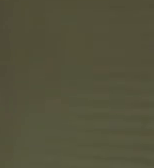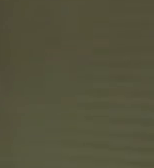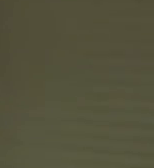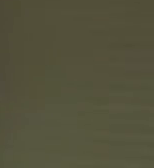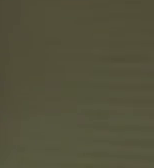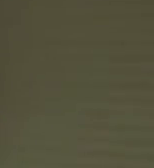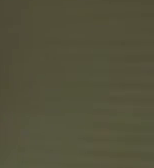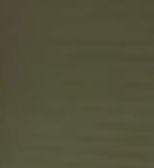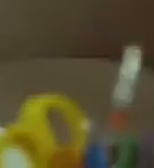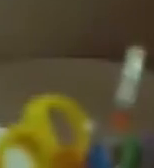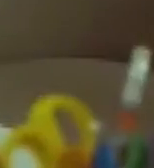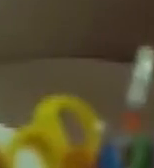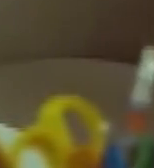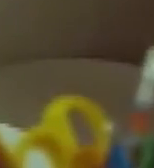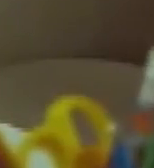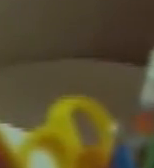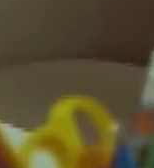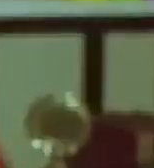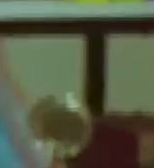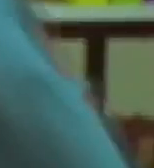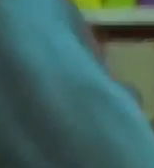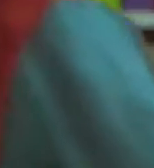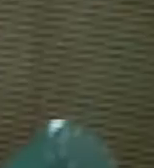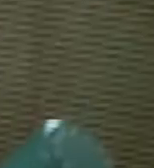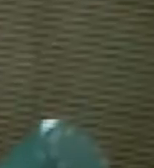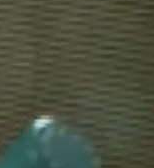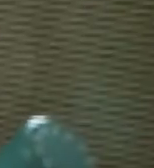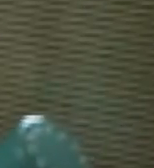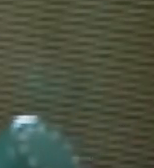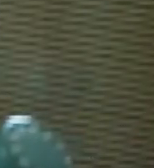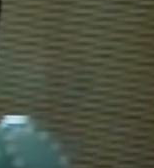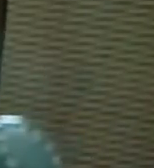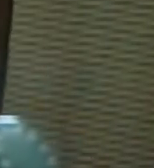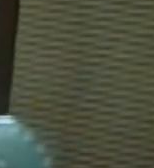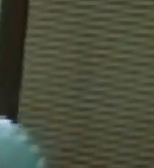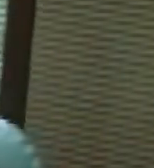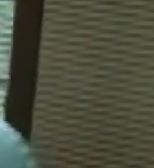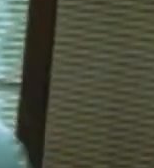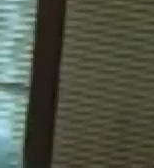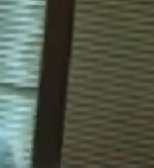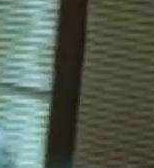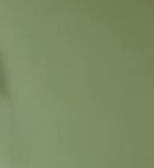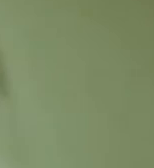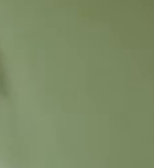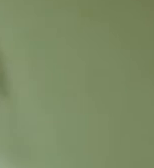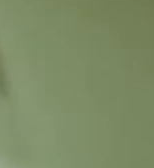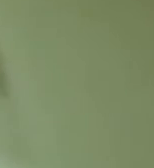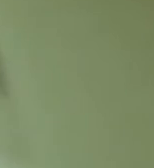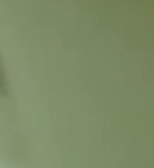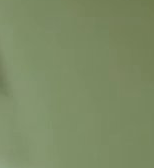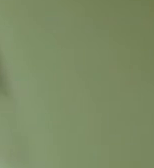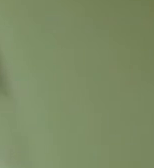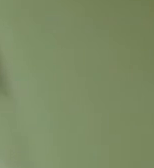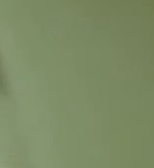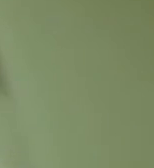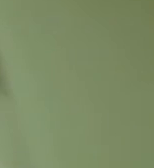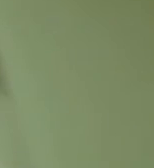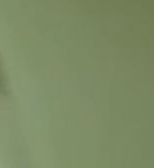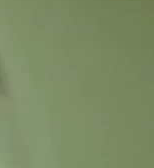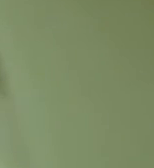Thinking, yep, for my business, this means having an ICT partner that's way ahead of the